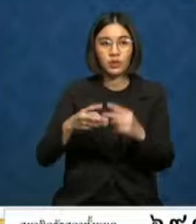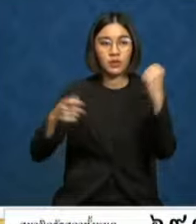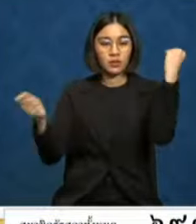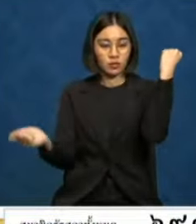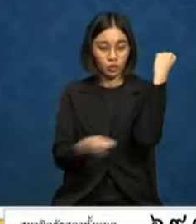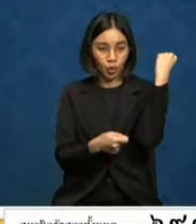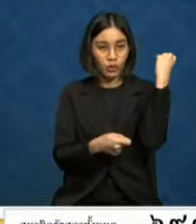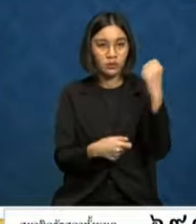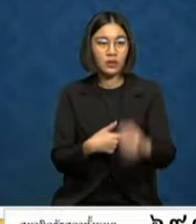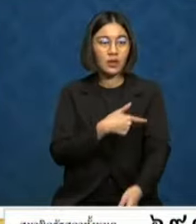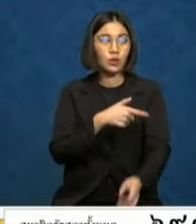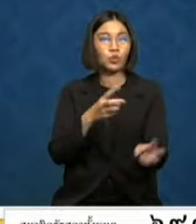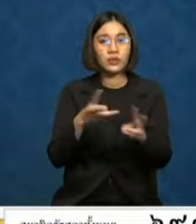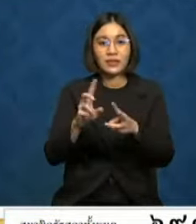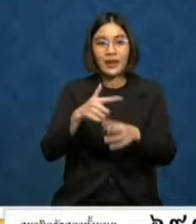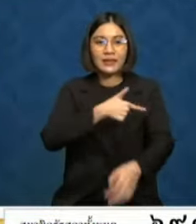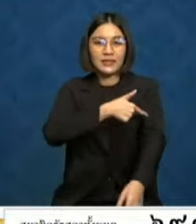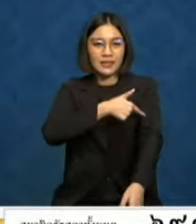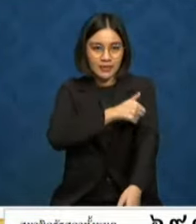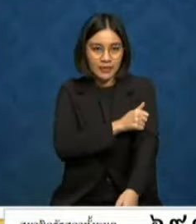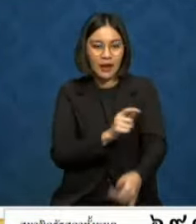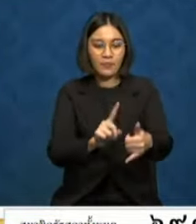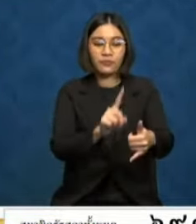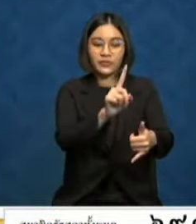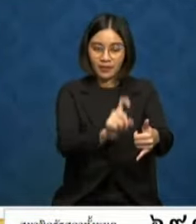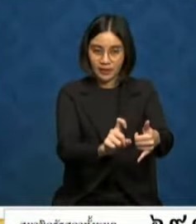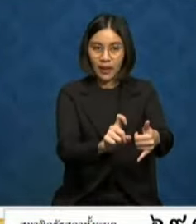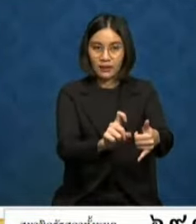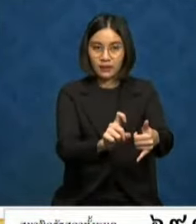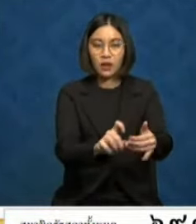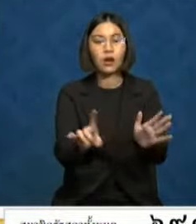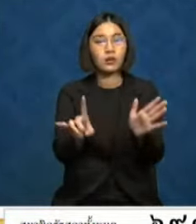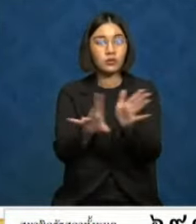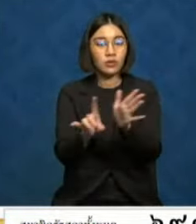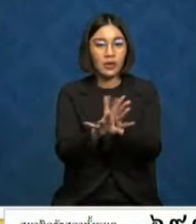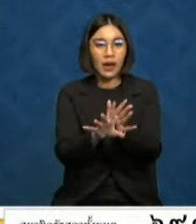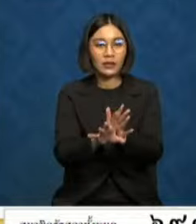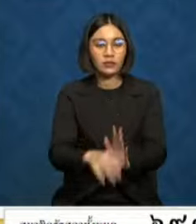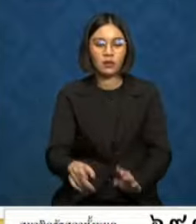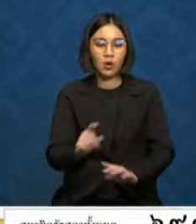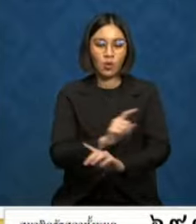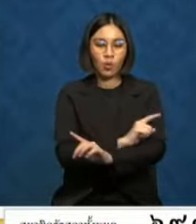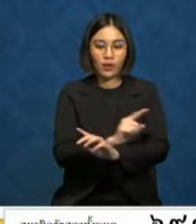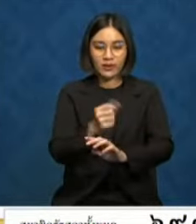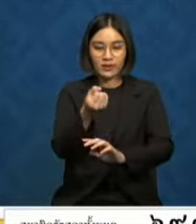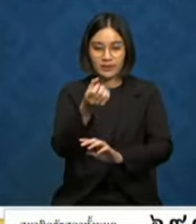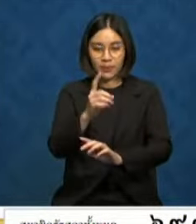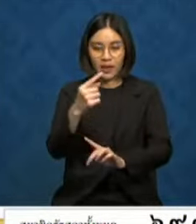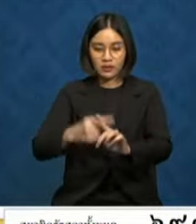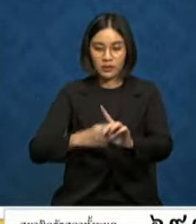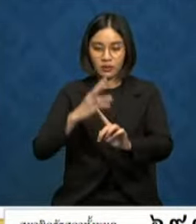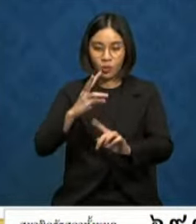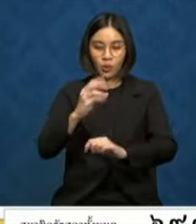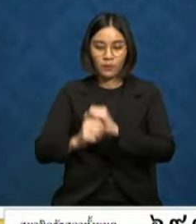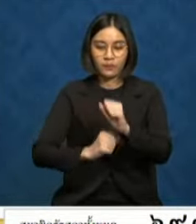หารชีวิตด้วยการฉีดยานะครับครั้งสุดท้ายเนี่ยเมื่อวันที่18มิถุนาย